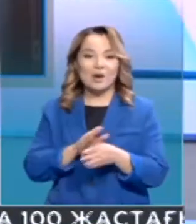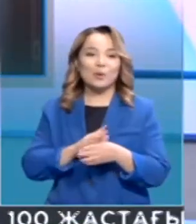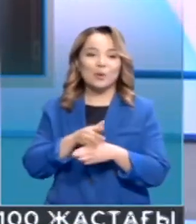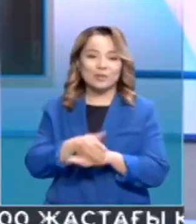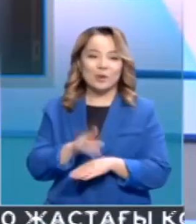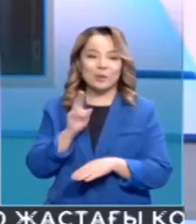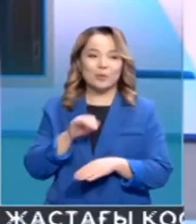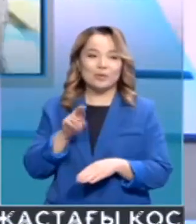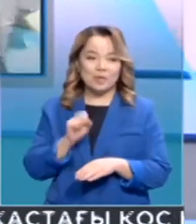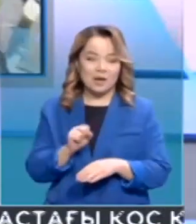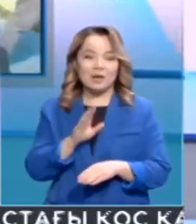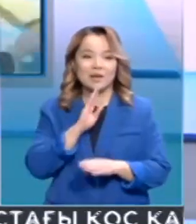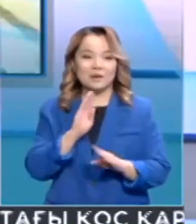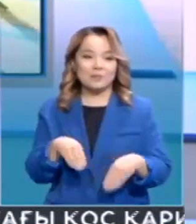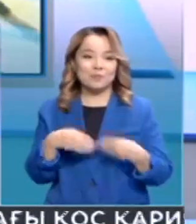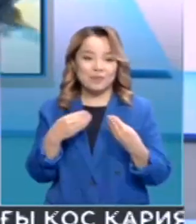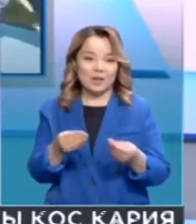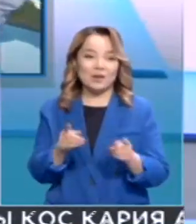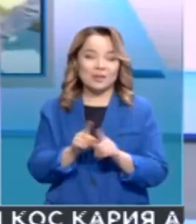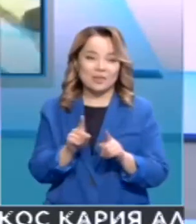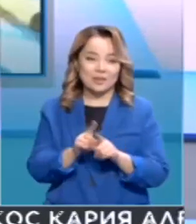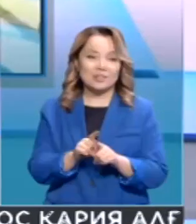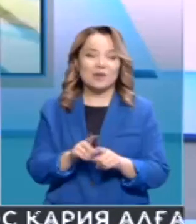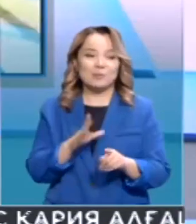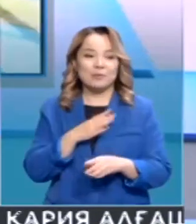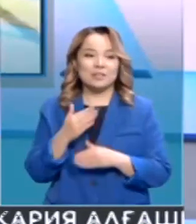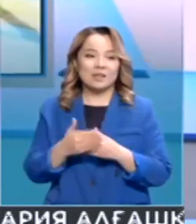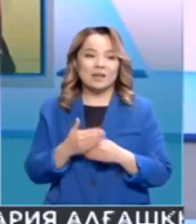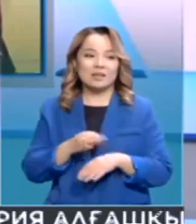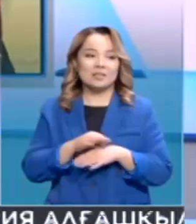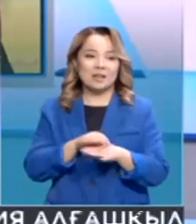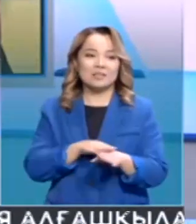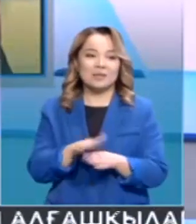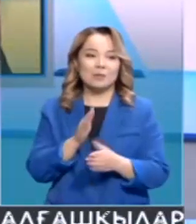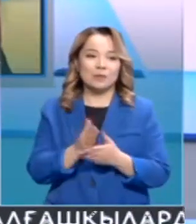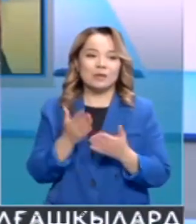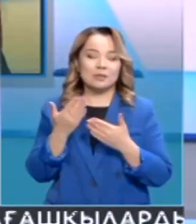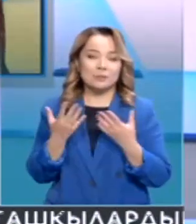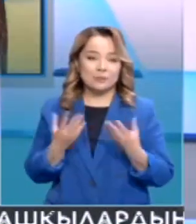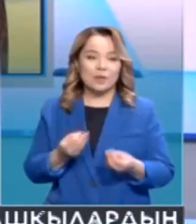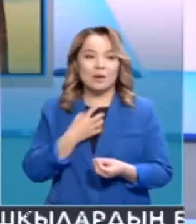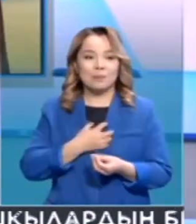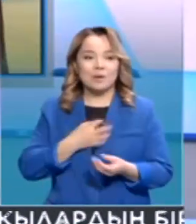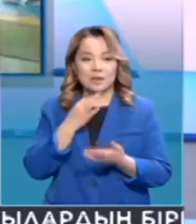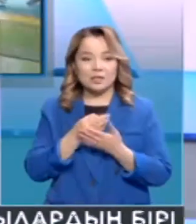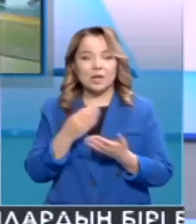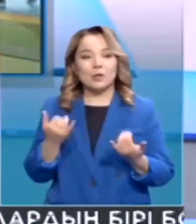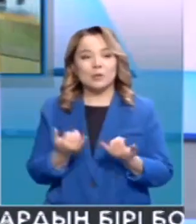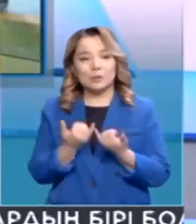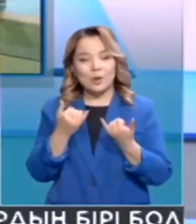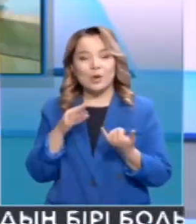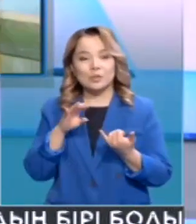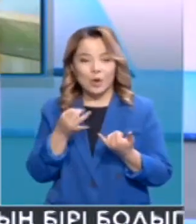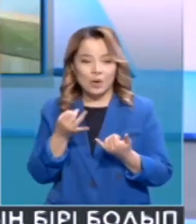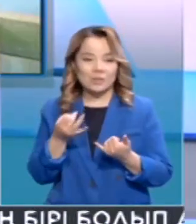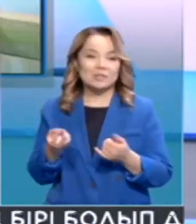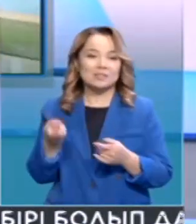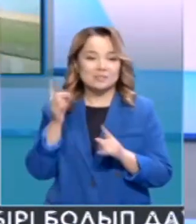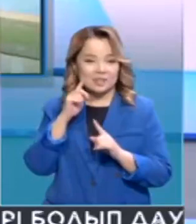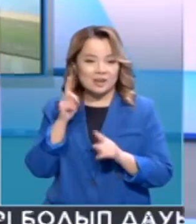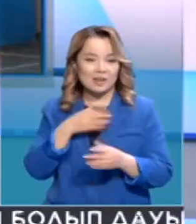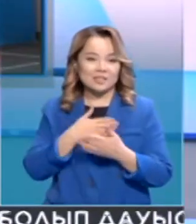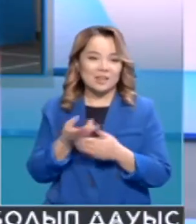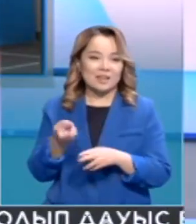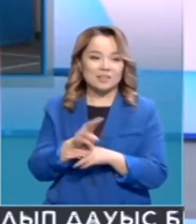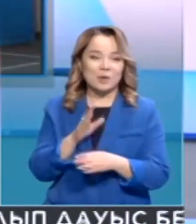келген құдалар қыз бергенің назынан бөлек науқаны да бар дейді. Осылайша маңызды күннен тойшыл қауымда тыс қалмады. Ал